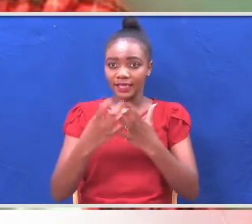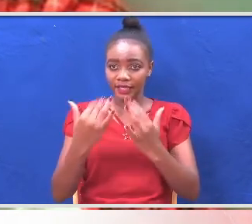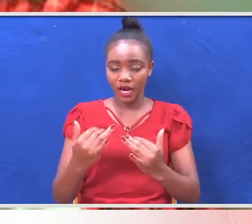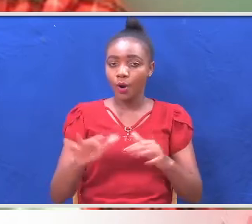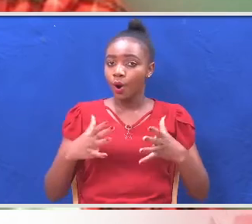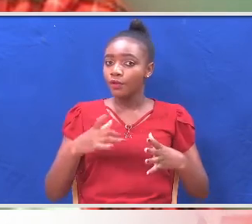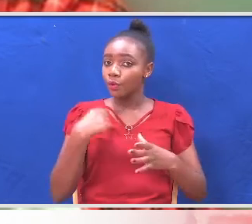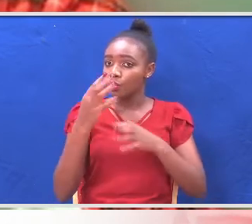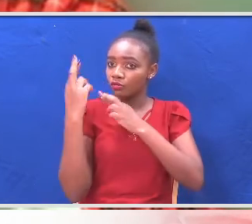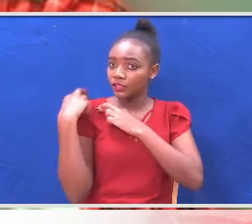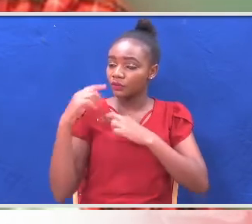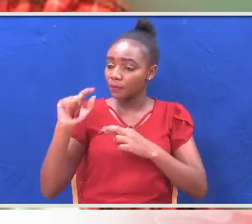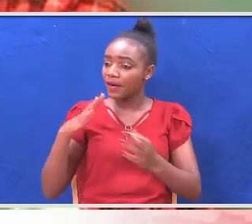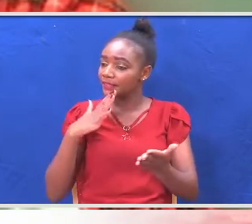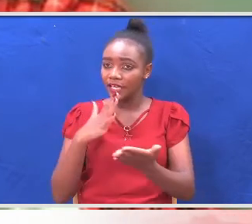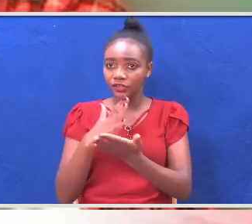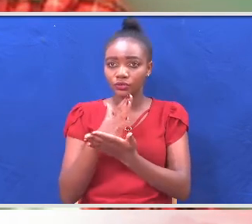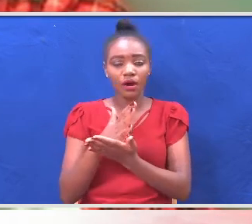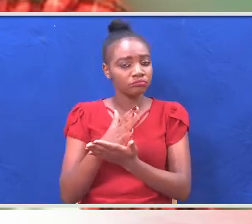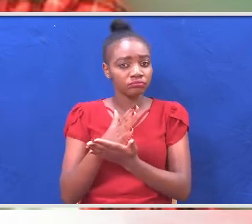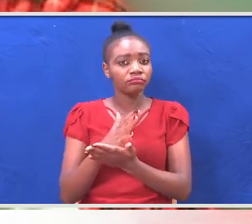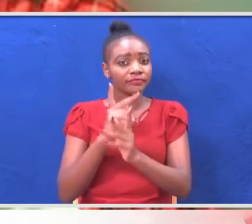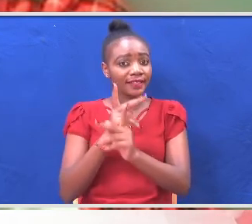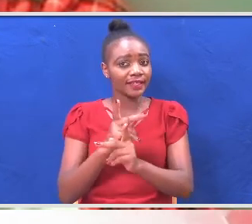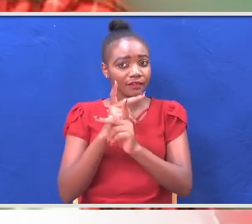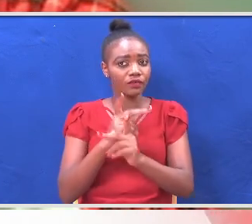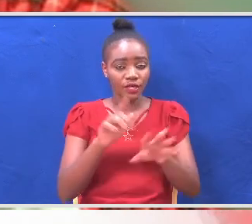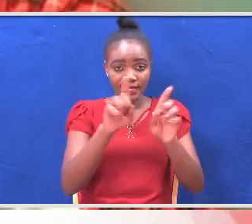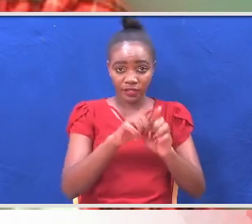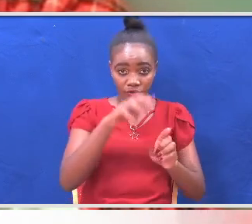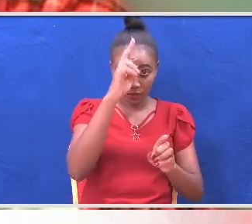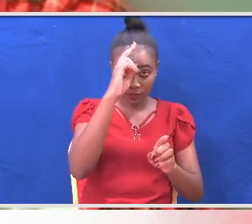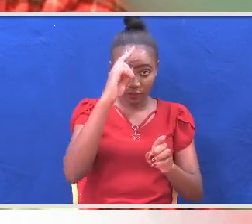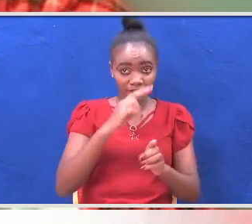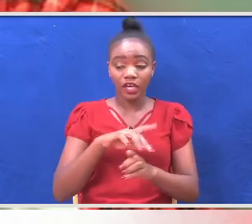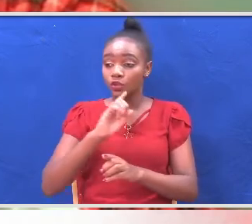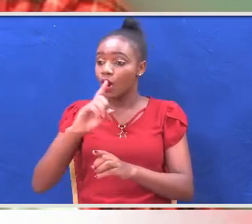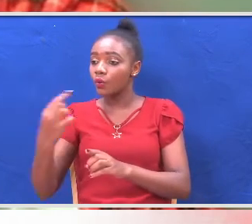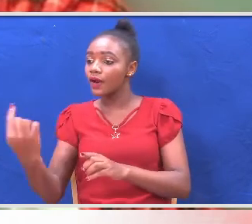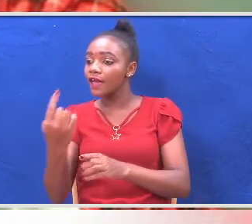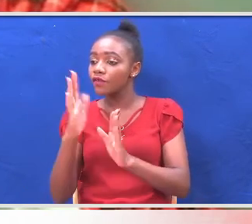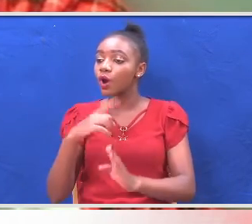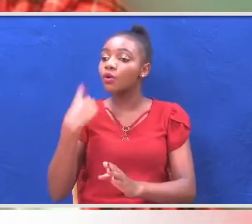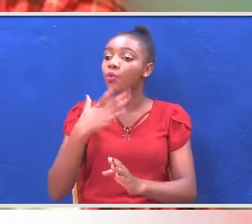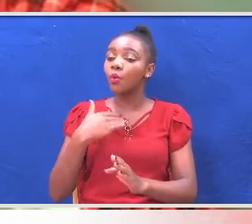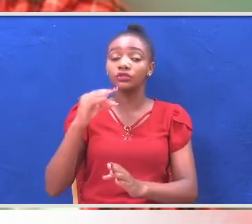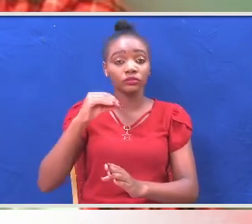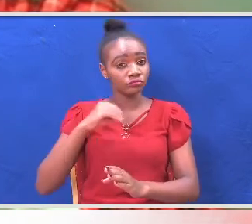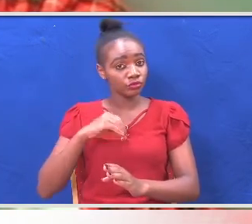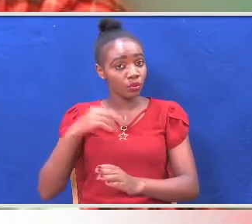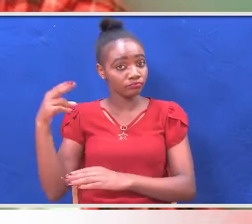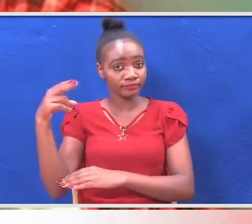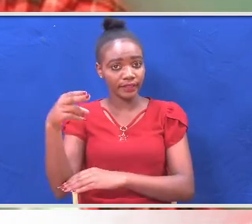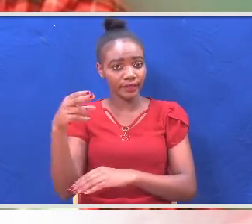husika kuhakikisha kuwa inawapiga msasa wale wote wanaotaka kumiliki bunduki, ili angalau isije